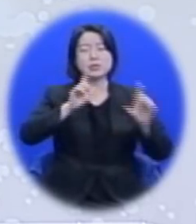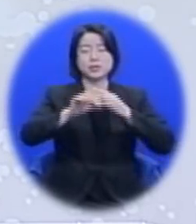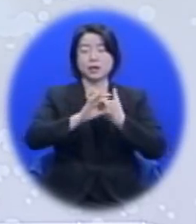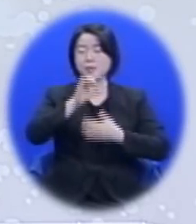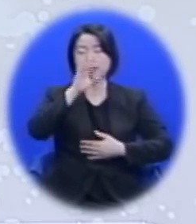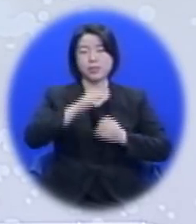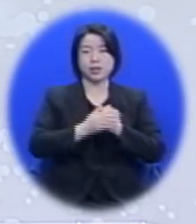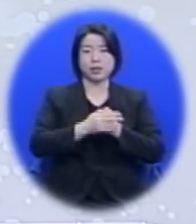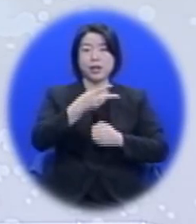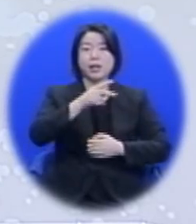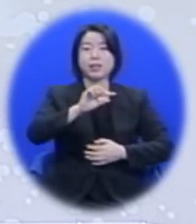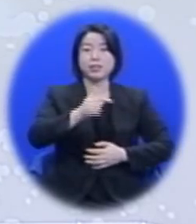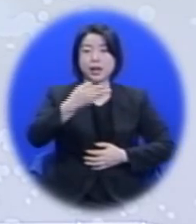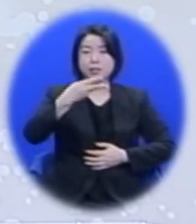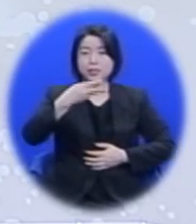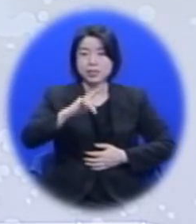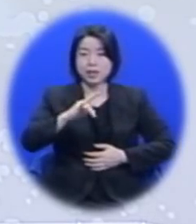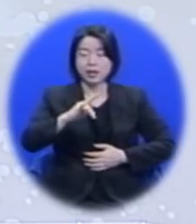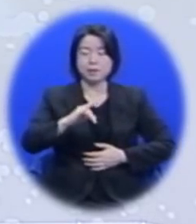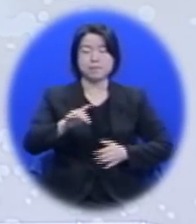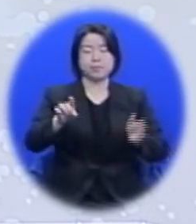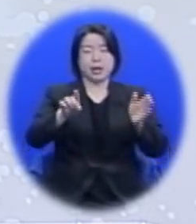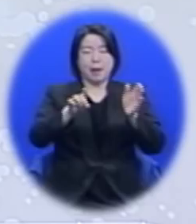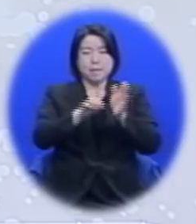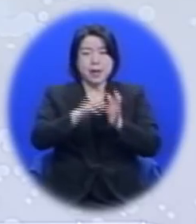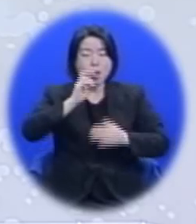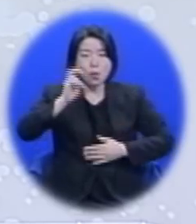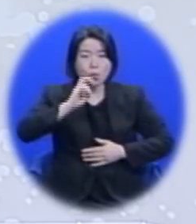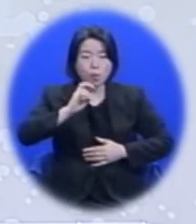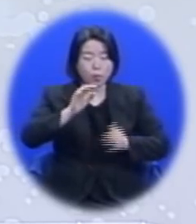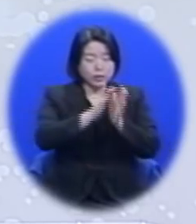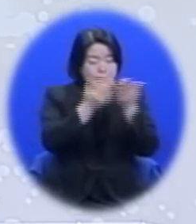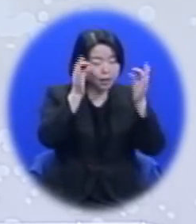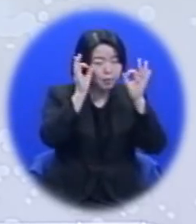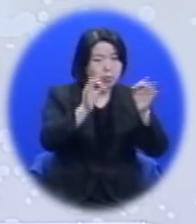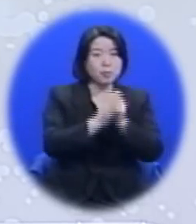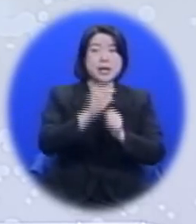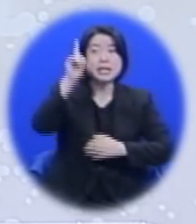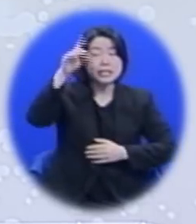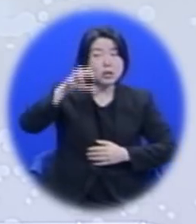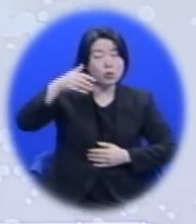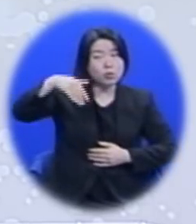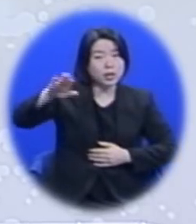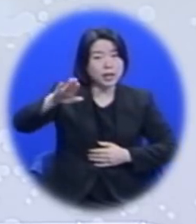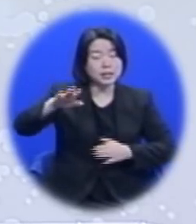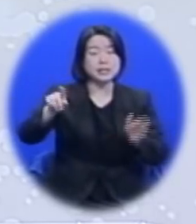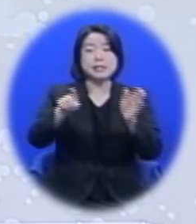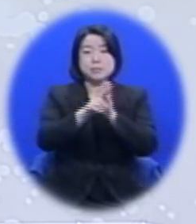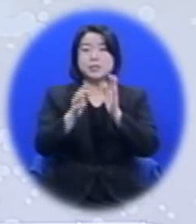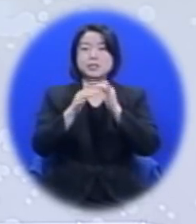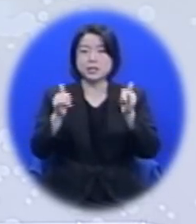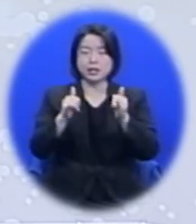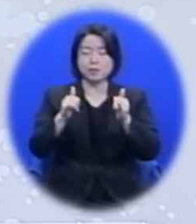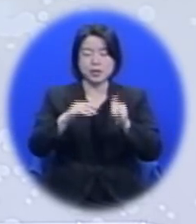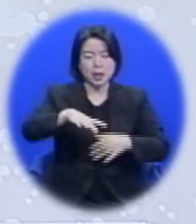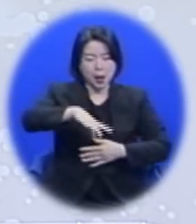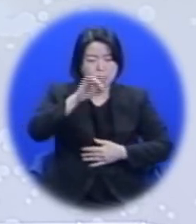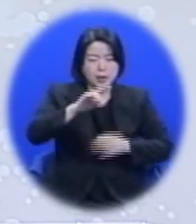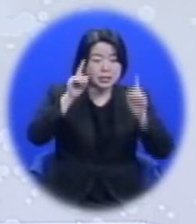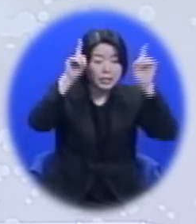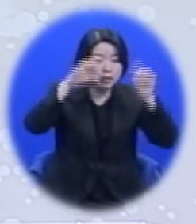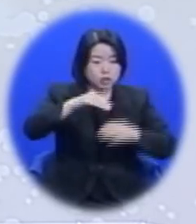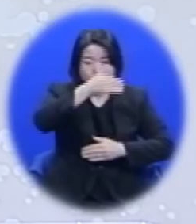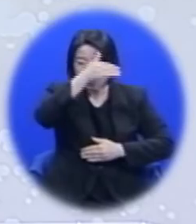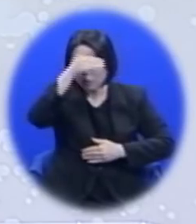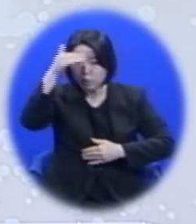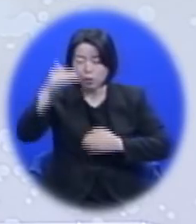단테의 신곡에 보면 이 천성을 가는 성도가 먼저 지옥을 둘러봅니다. 지옥이 어느 단계에